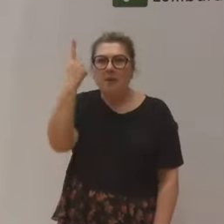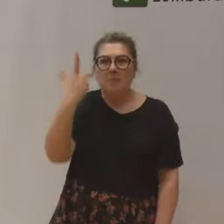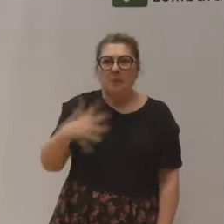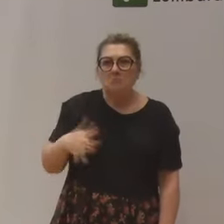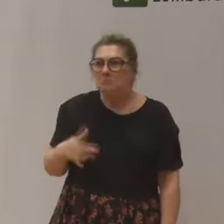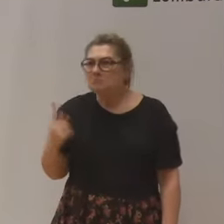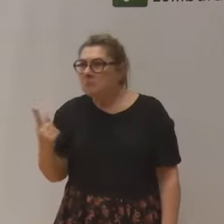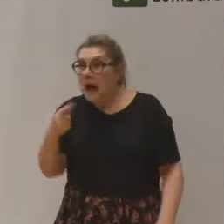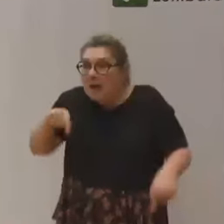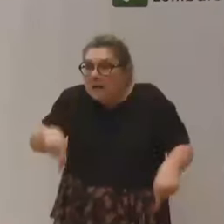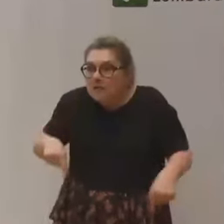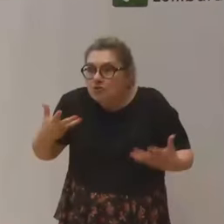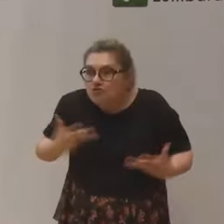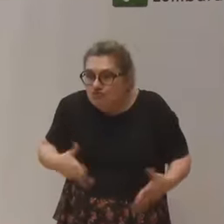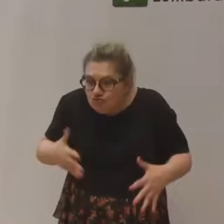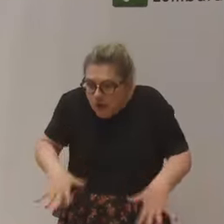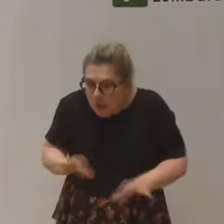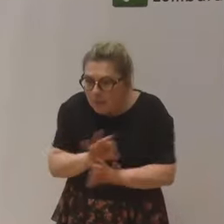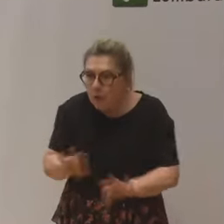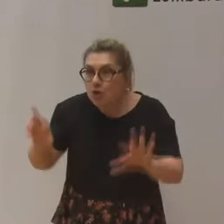c'erano. Oggi abbiamo già